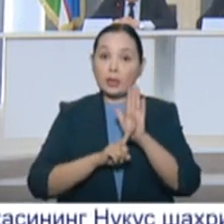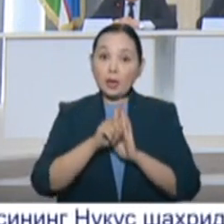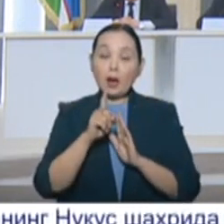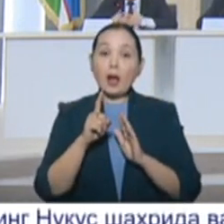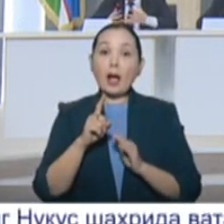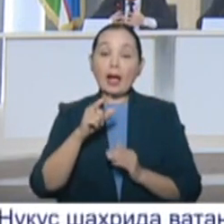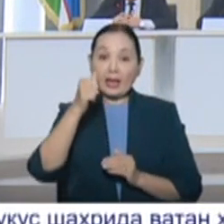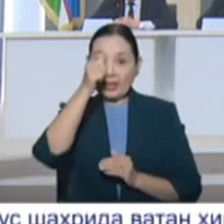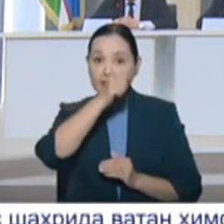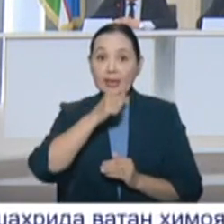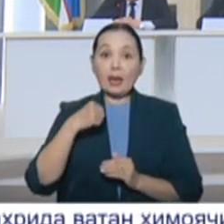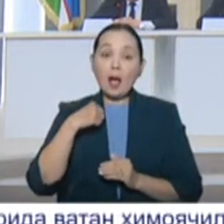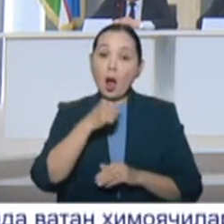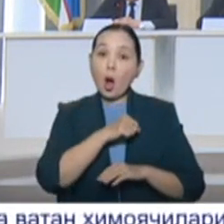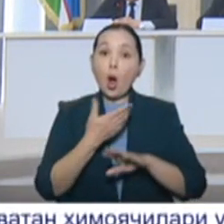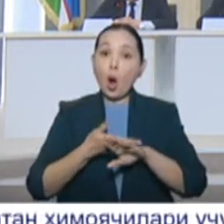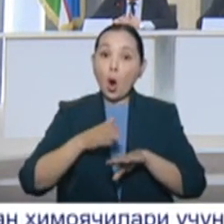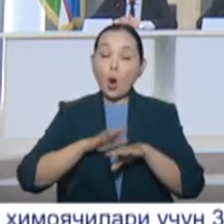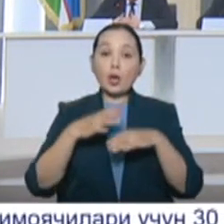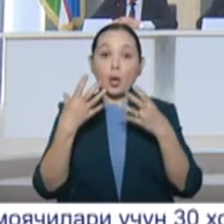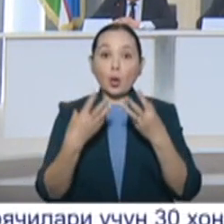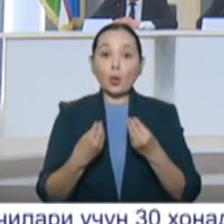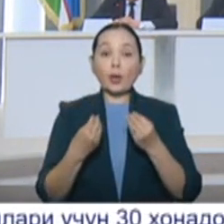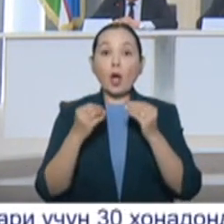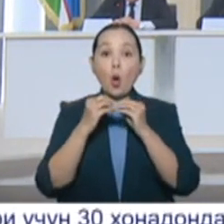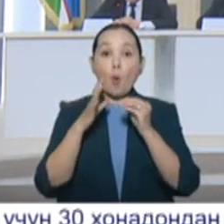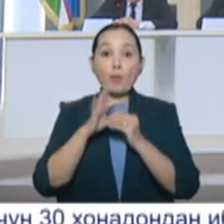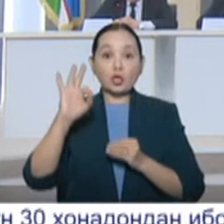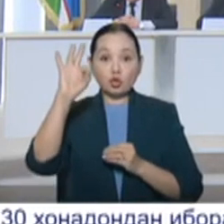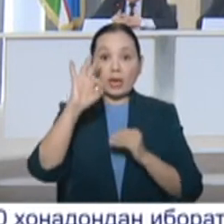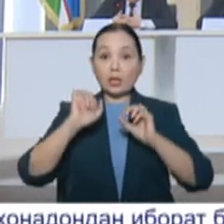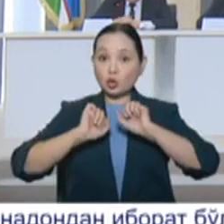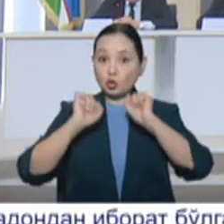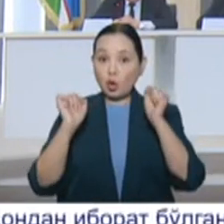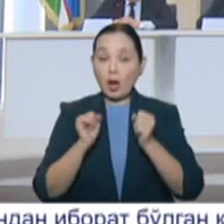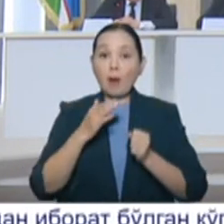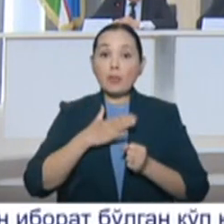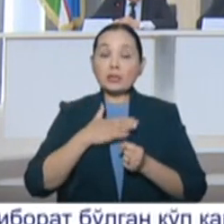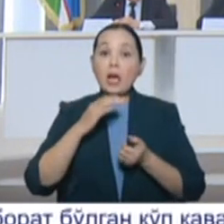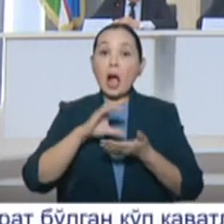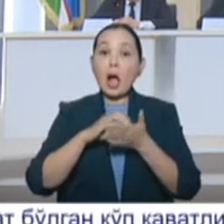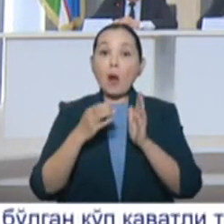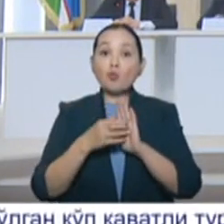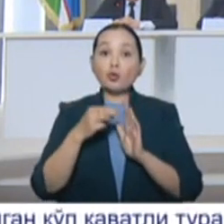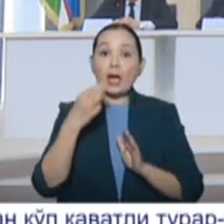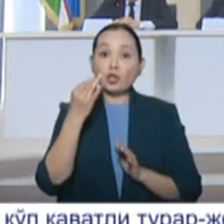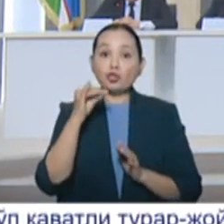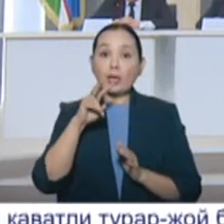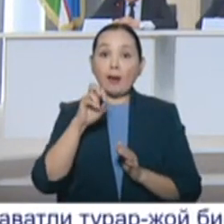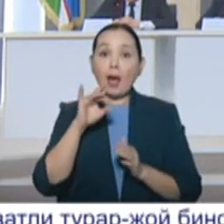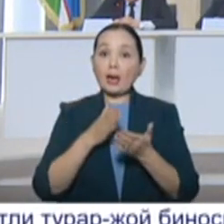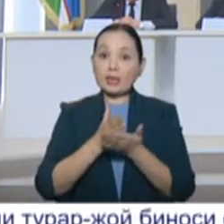nimani yildagi eng og'ir kunlardan biri 15 gradusgacha sovuq. Ana bizni kommunalchilar mana shu xizmatda